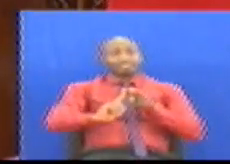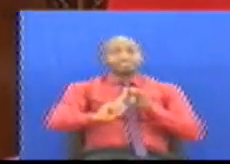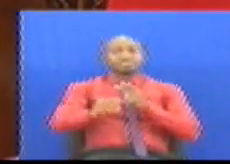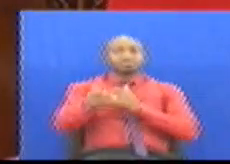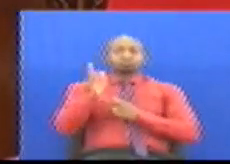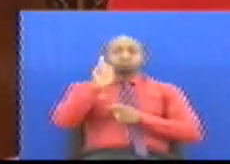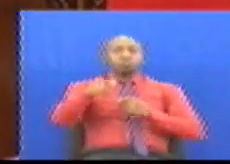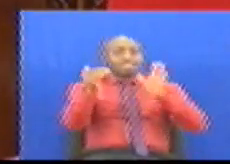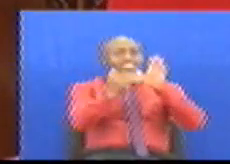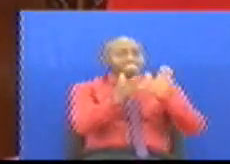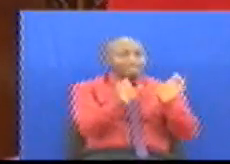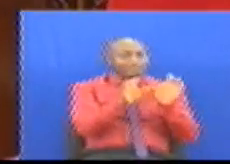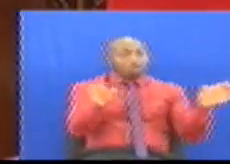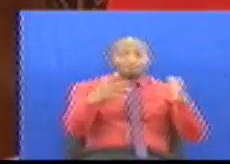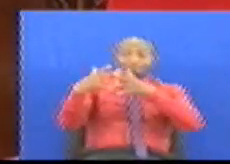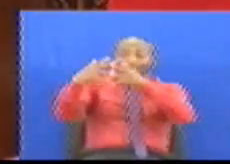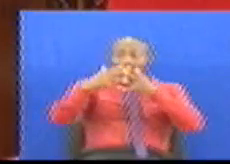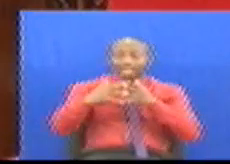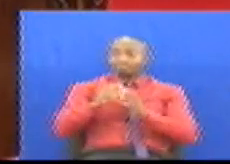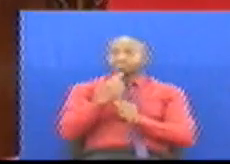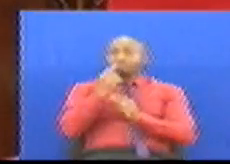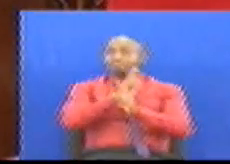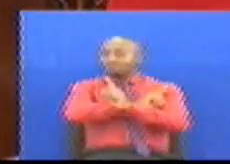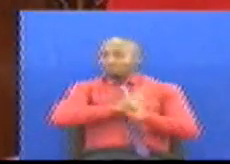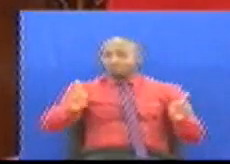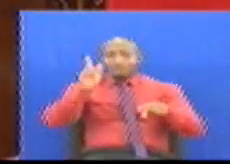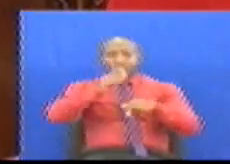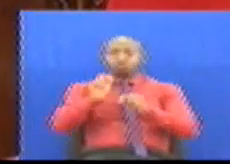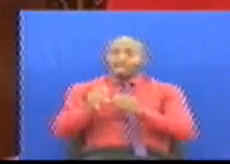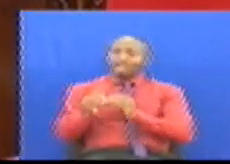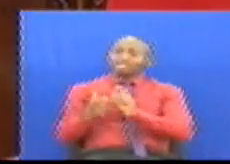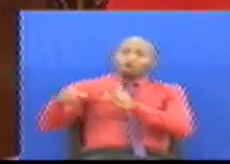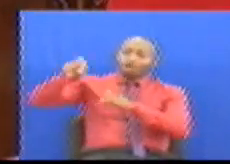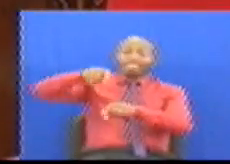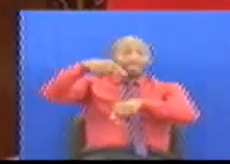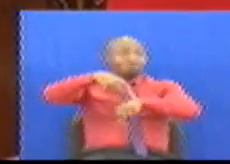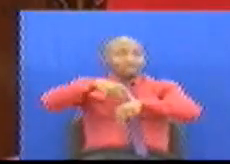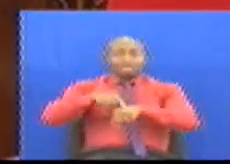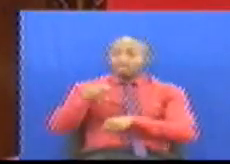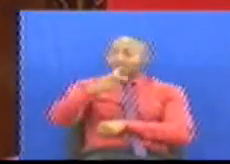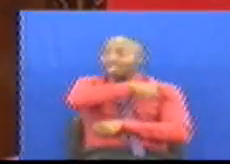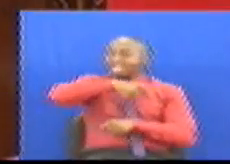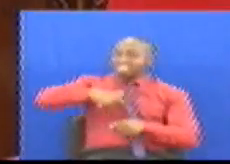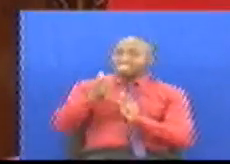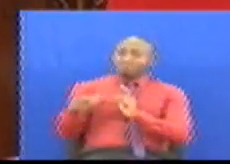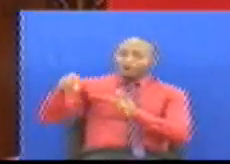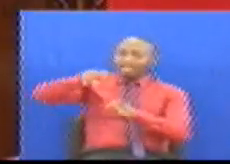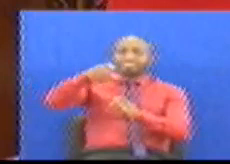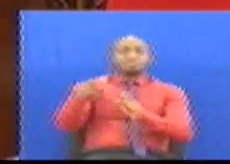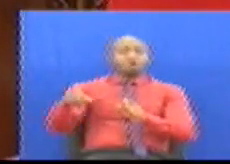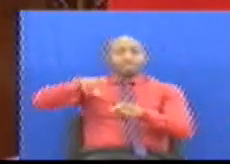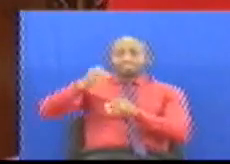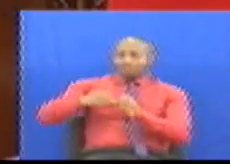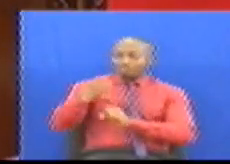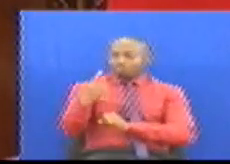sheria maalumu za Marekani kwamba hakuna rais atakayeongeza muda wake. Lakini yule rais alienda vipindi mpaka 4.